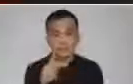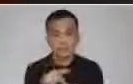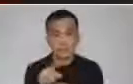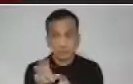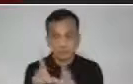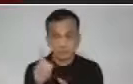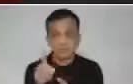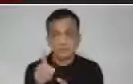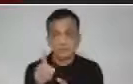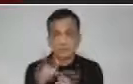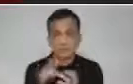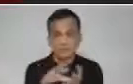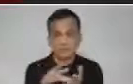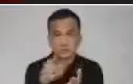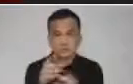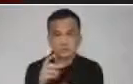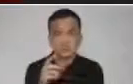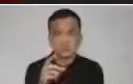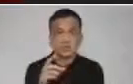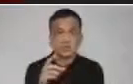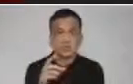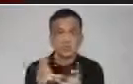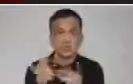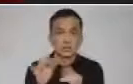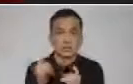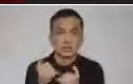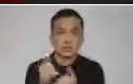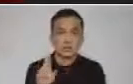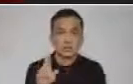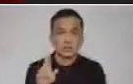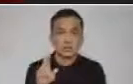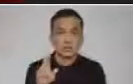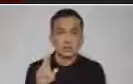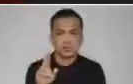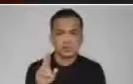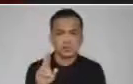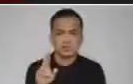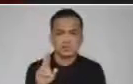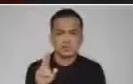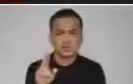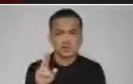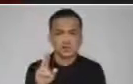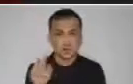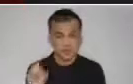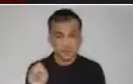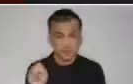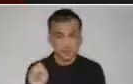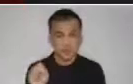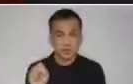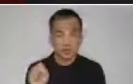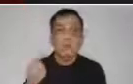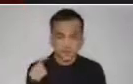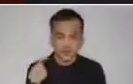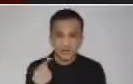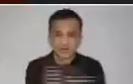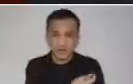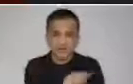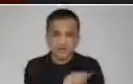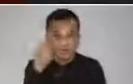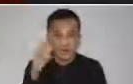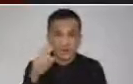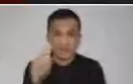vaccine ng U.S. Department of Agriculture at ng Fairbright Institute sa United Kingdom. May sarili din po silang